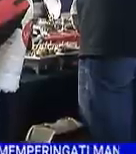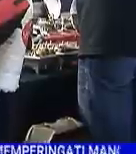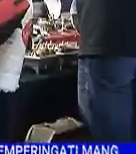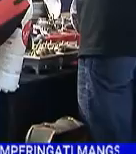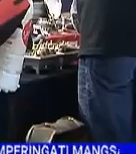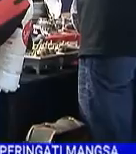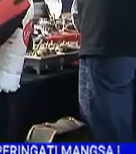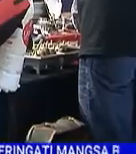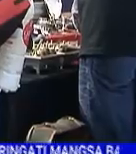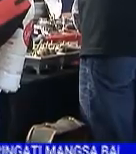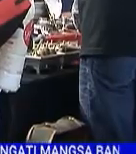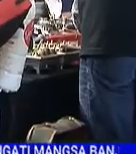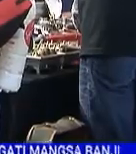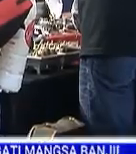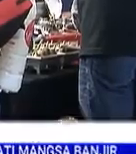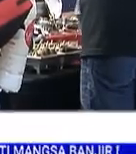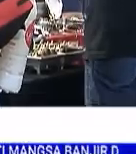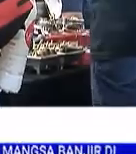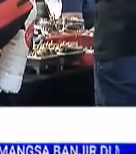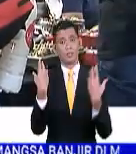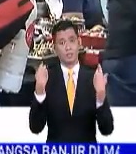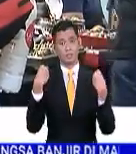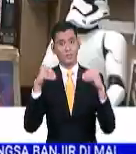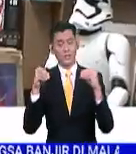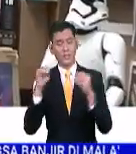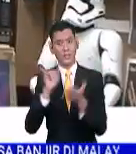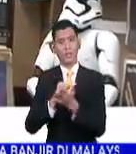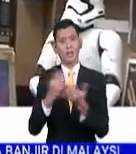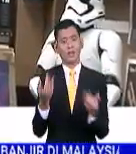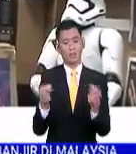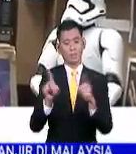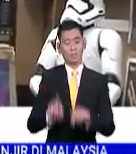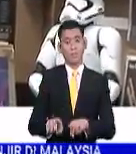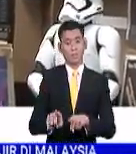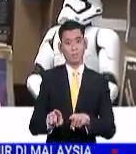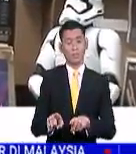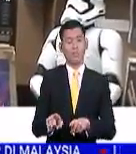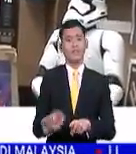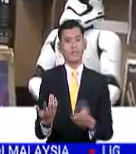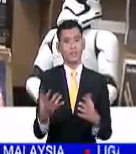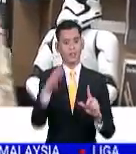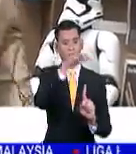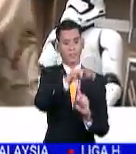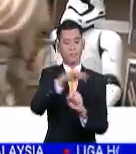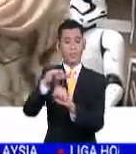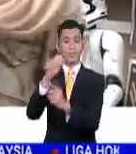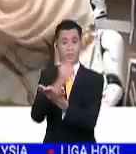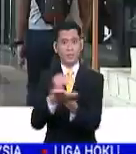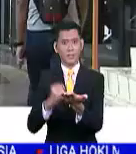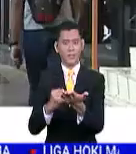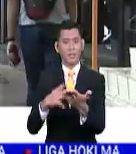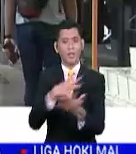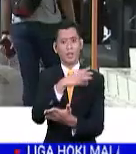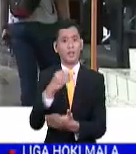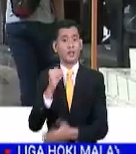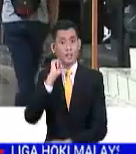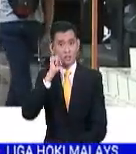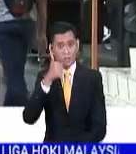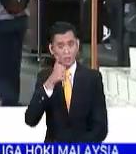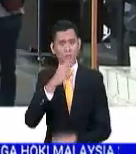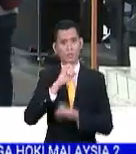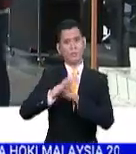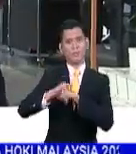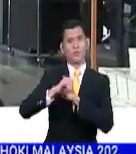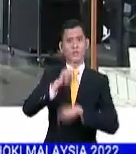Collectors Market edisi Kuala Lumpur berlangsung di Pasar Seni hari ini dan esok. Ia menghimpunkan 60 vendor yang